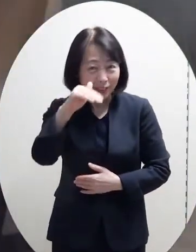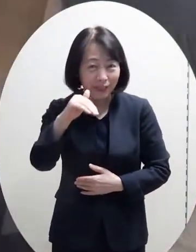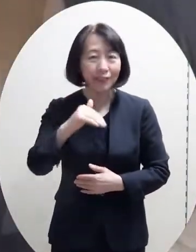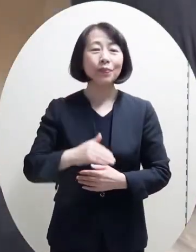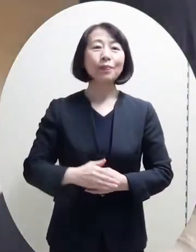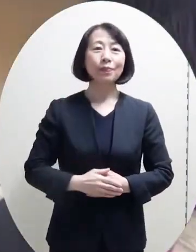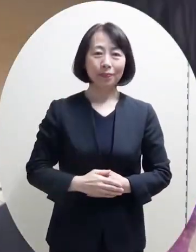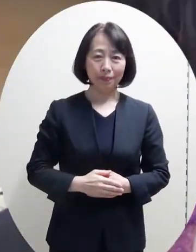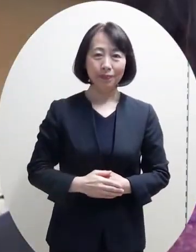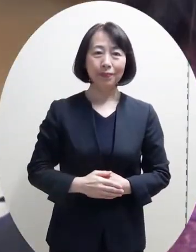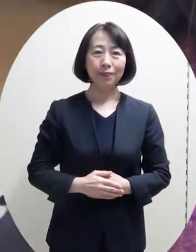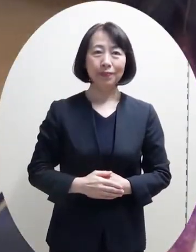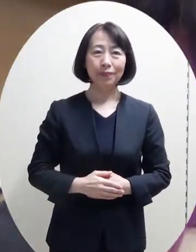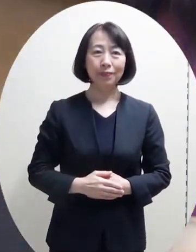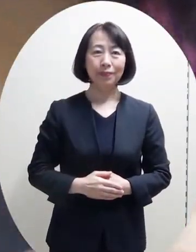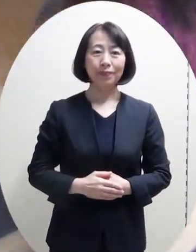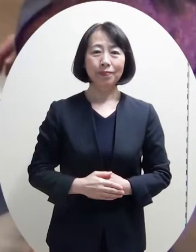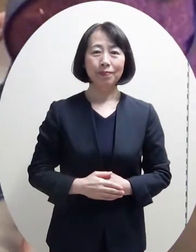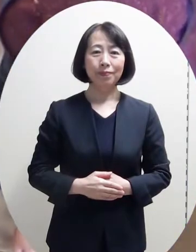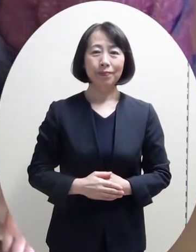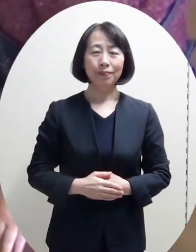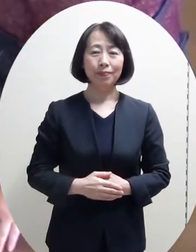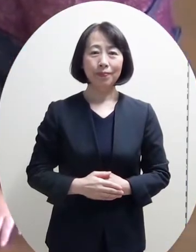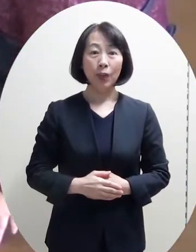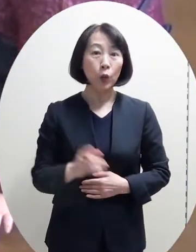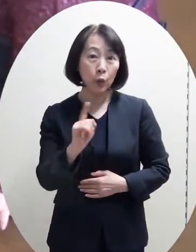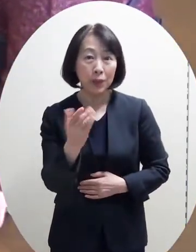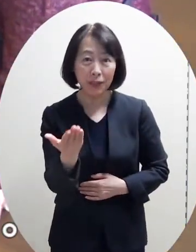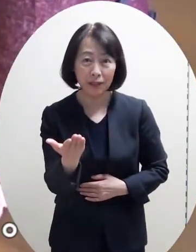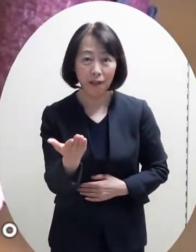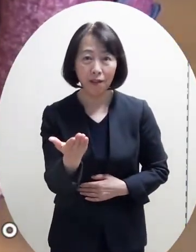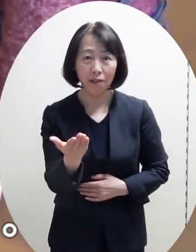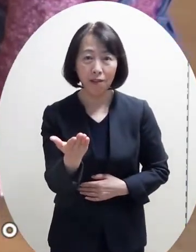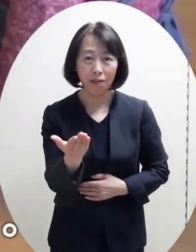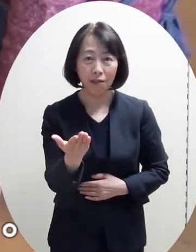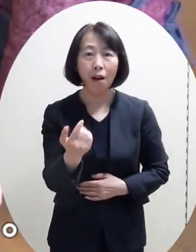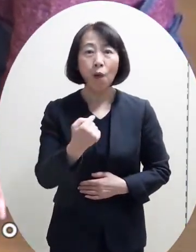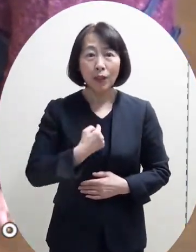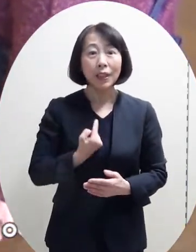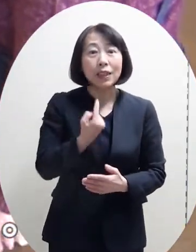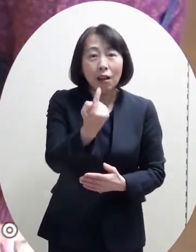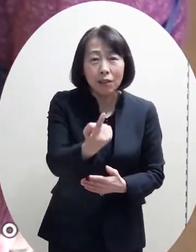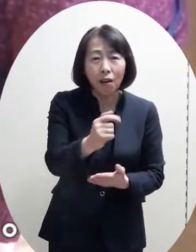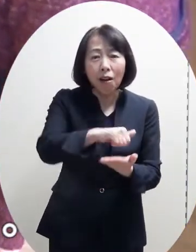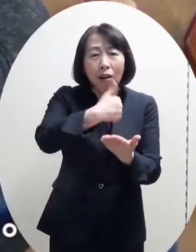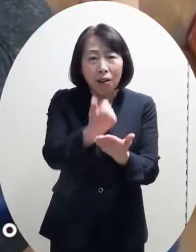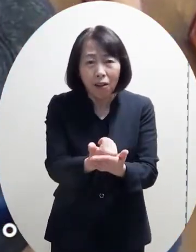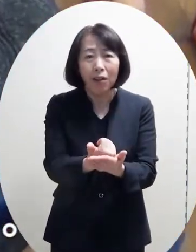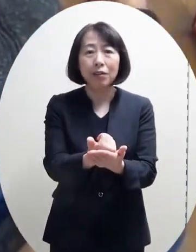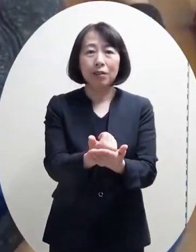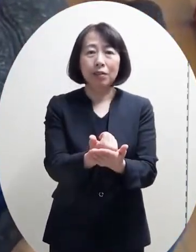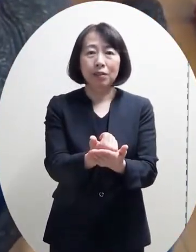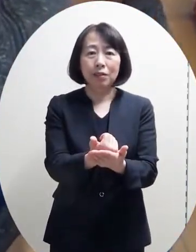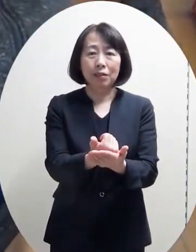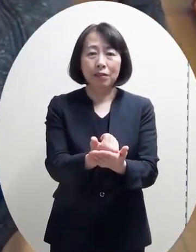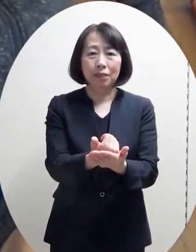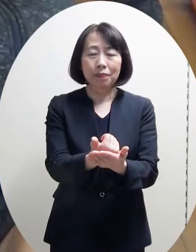ます。失礼します。どうされましたか？ わからないです。遊びに来たらおかしくなったんです。